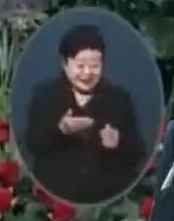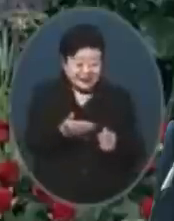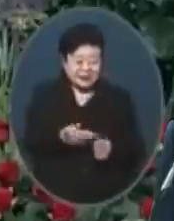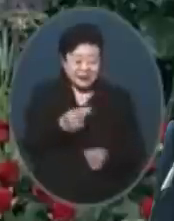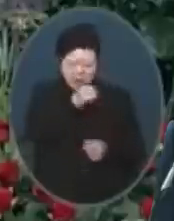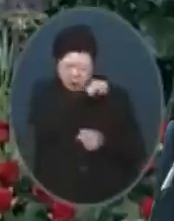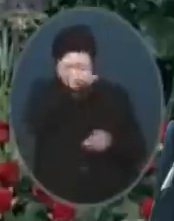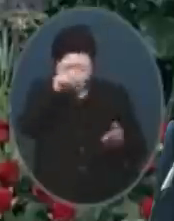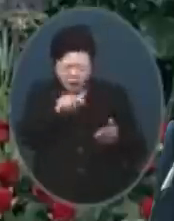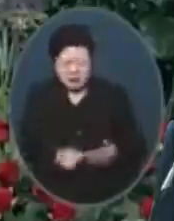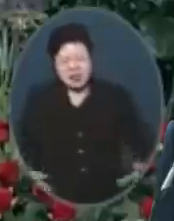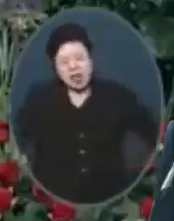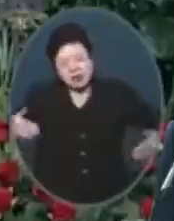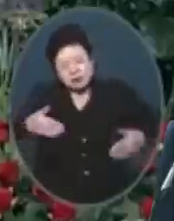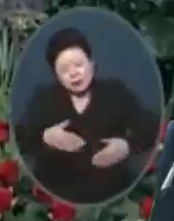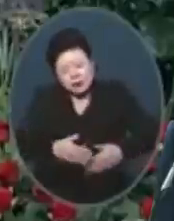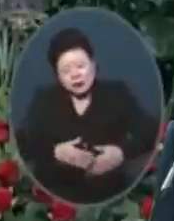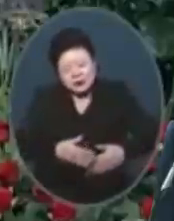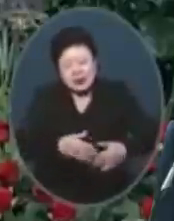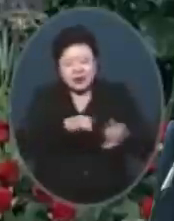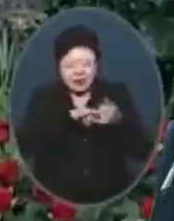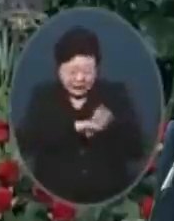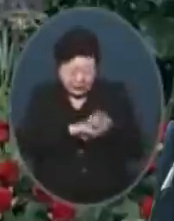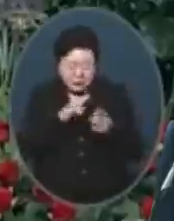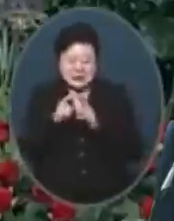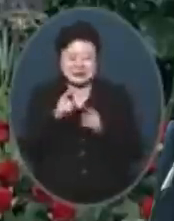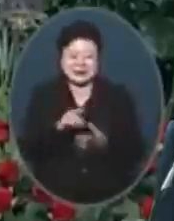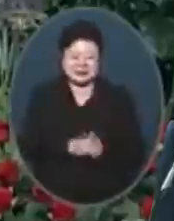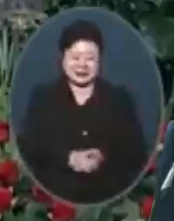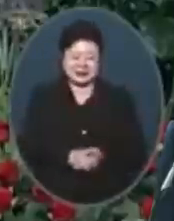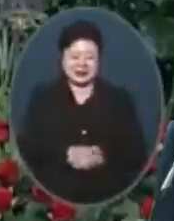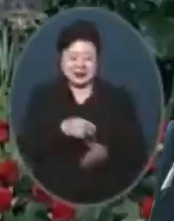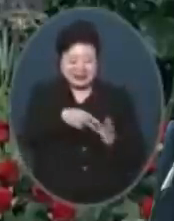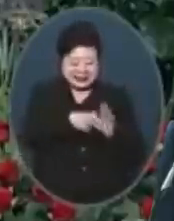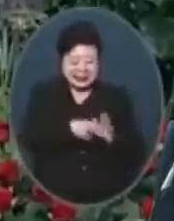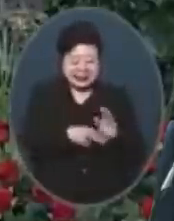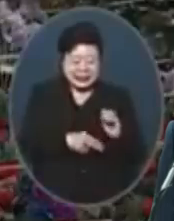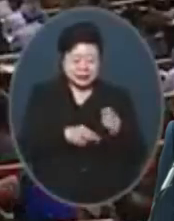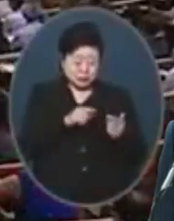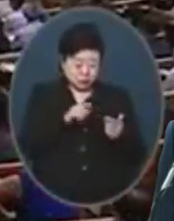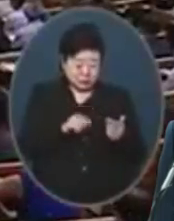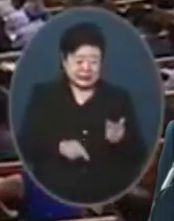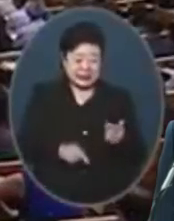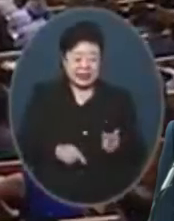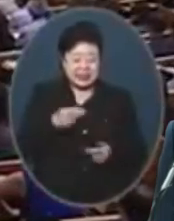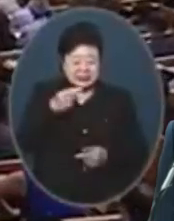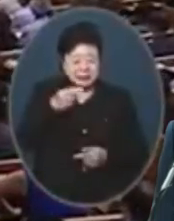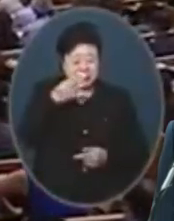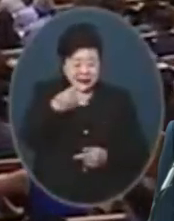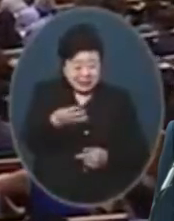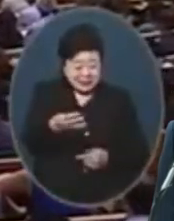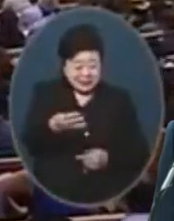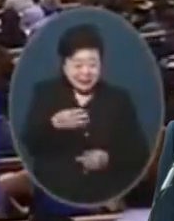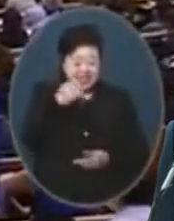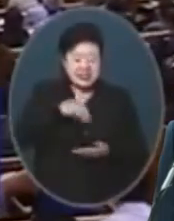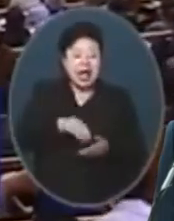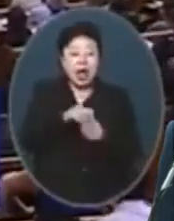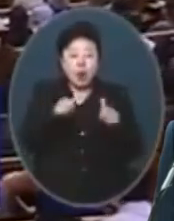평생 품어주시겠다고 말씀하십니다. 이사야 46장 3절로 4절에 보면